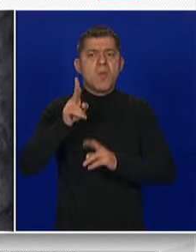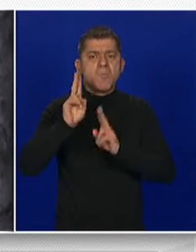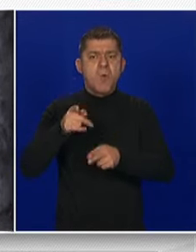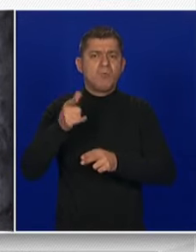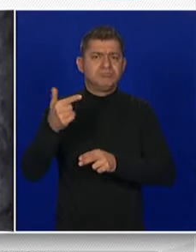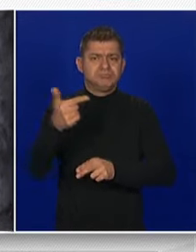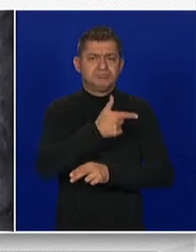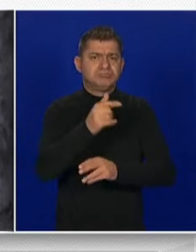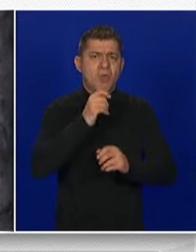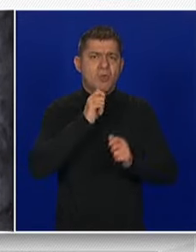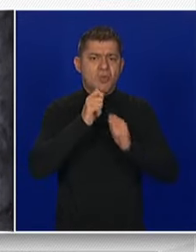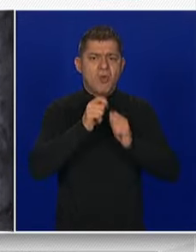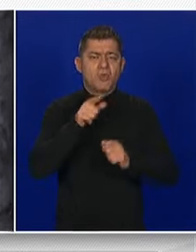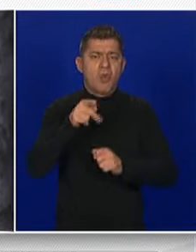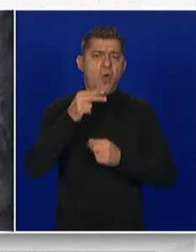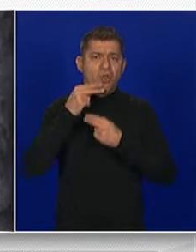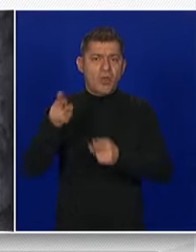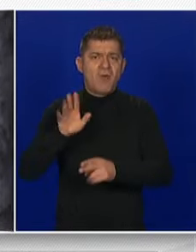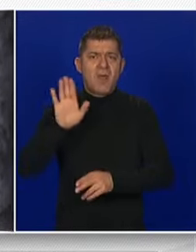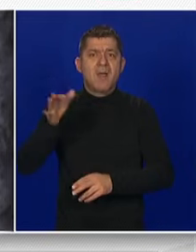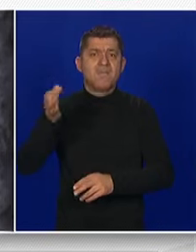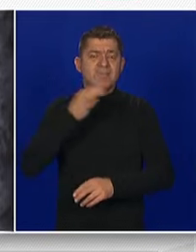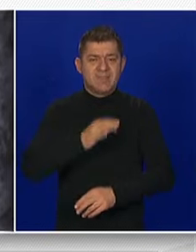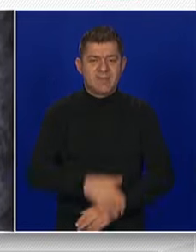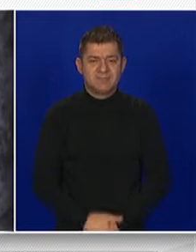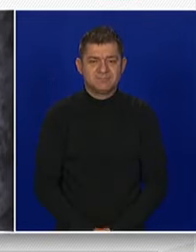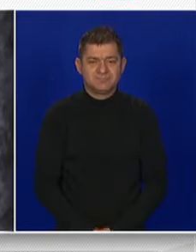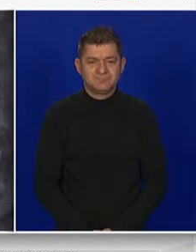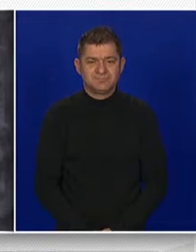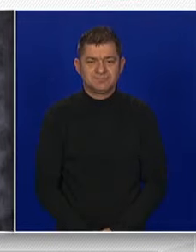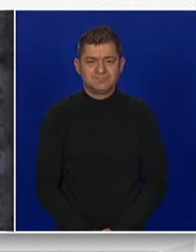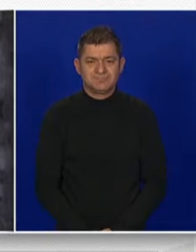komunicirati. Evo, to je odgovor na vaše pitanje. Dobro, može još...